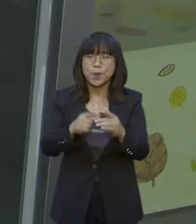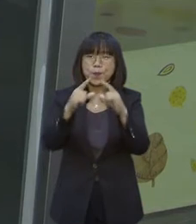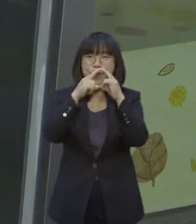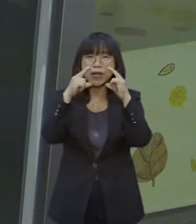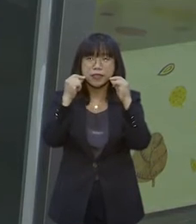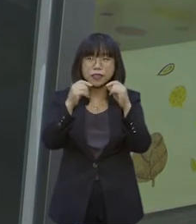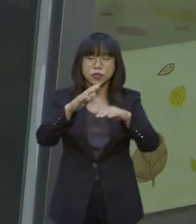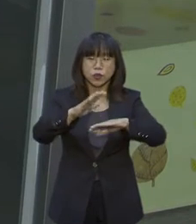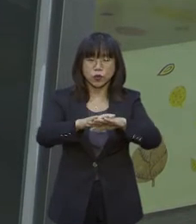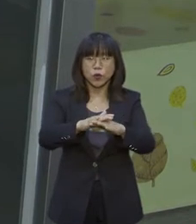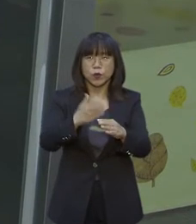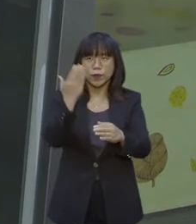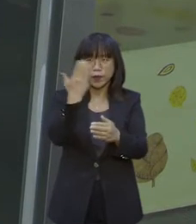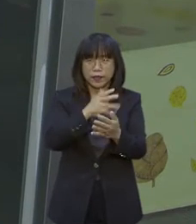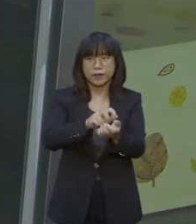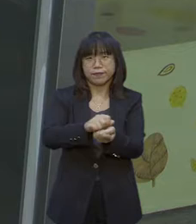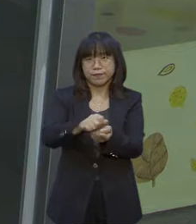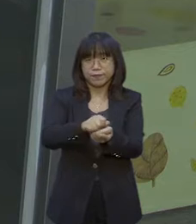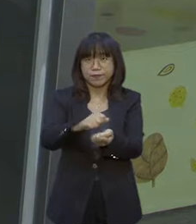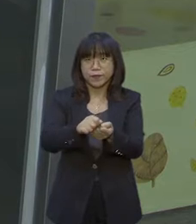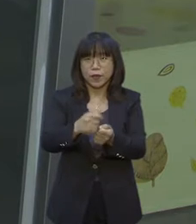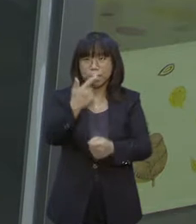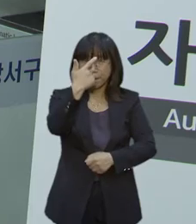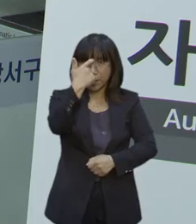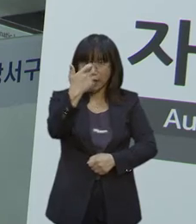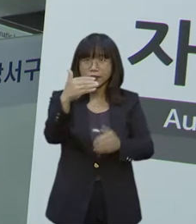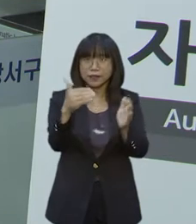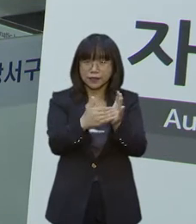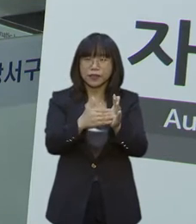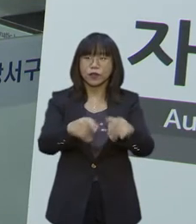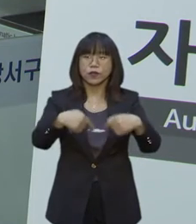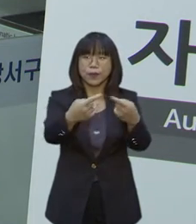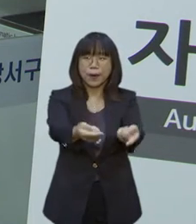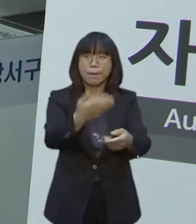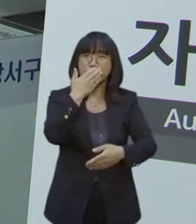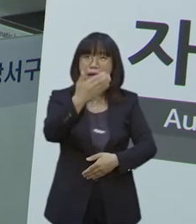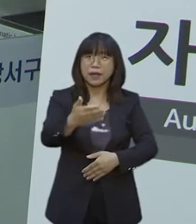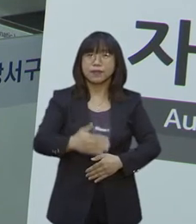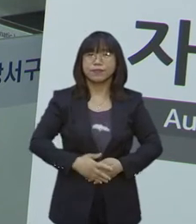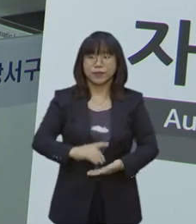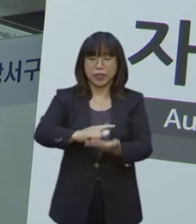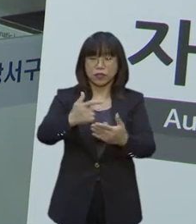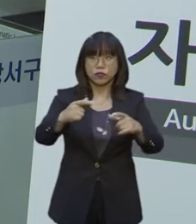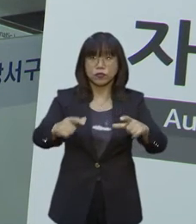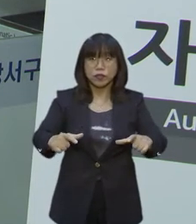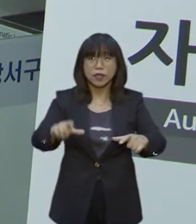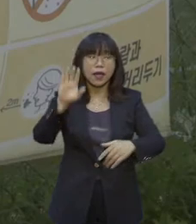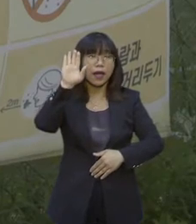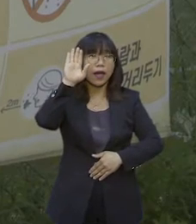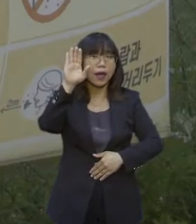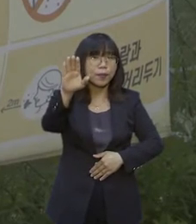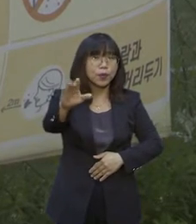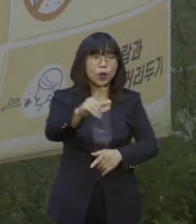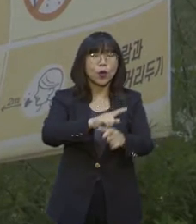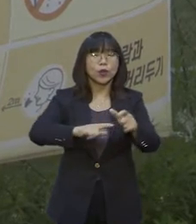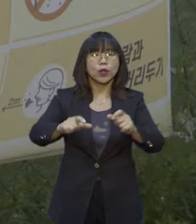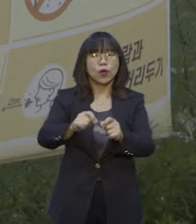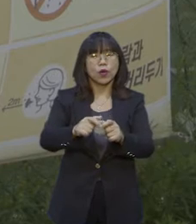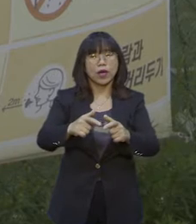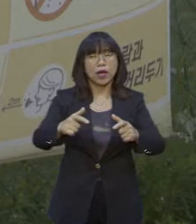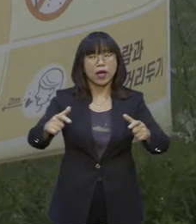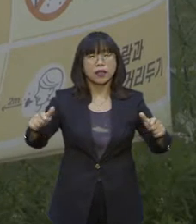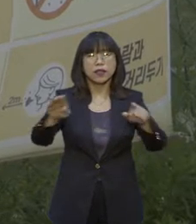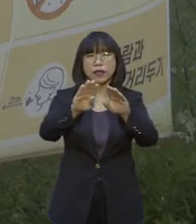의무화하며 손을 소독하고 발열 체크를 한 후 입장할 수 있습니다. 강서구는 앞으로 개방시설에 대한 확대